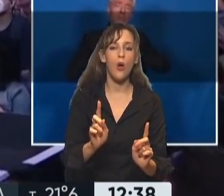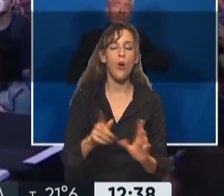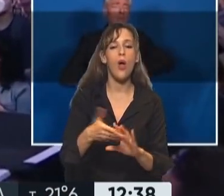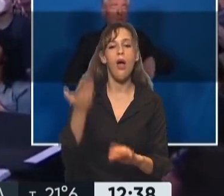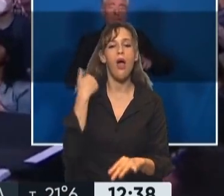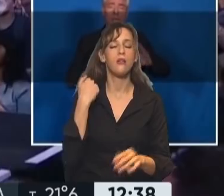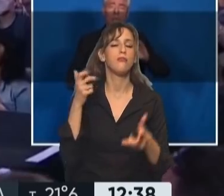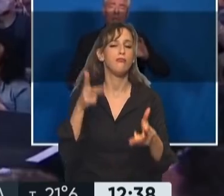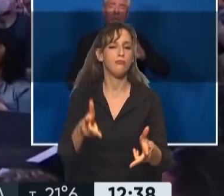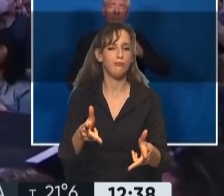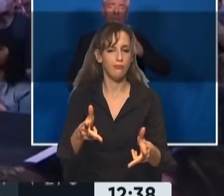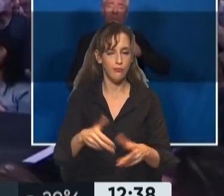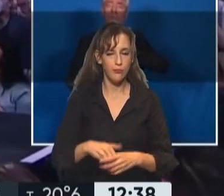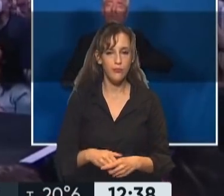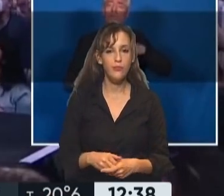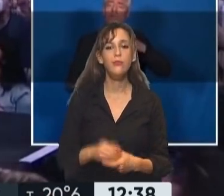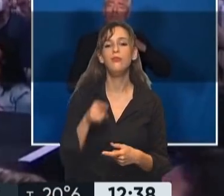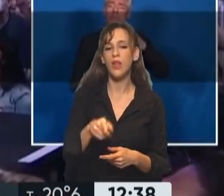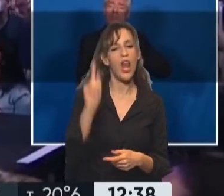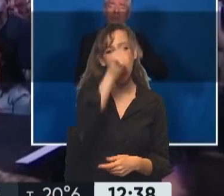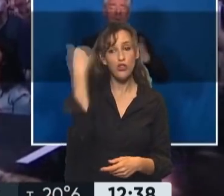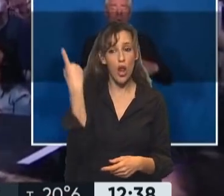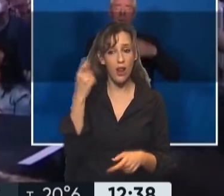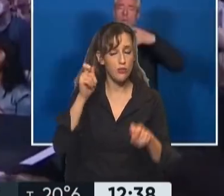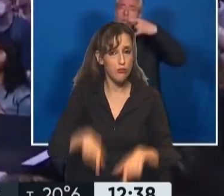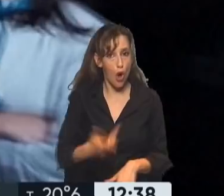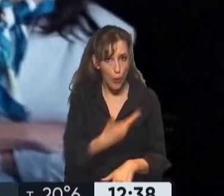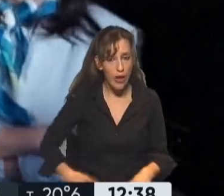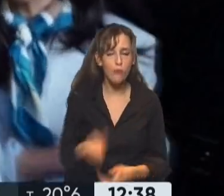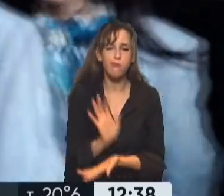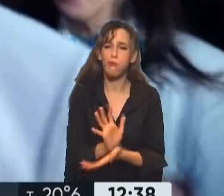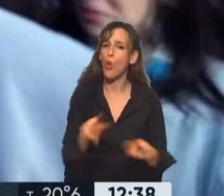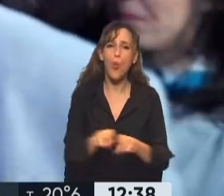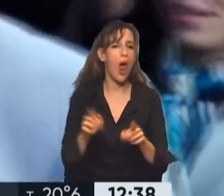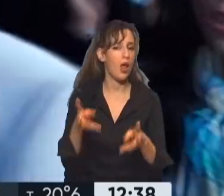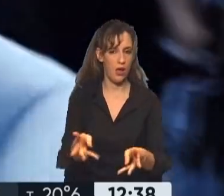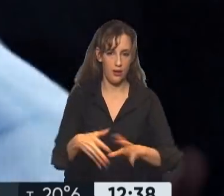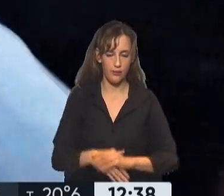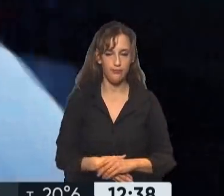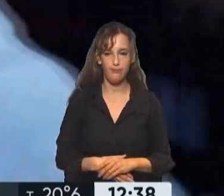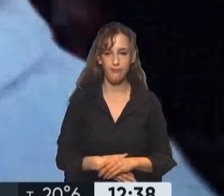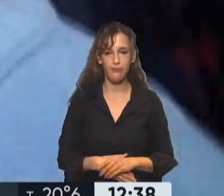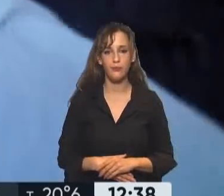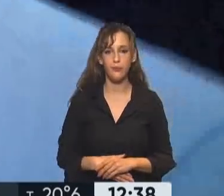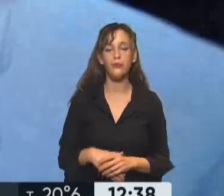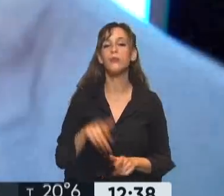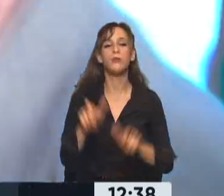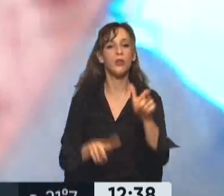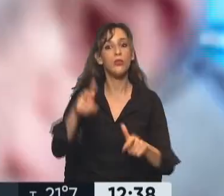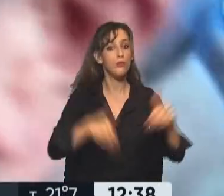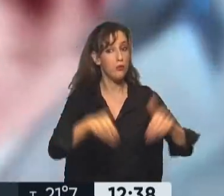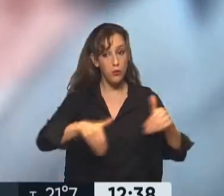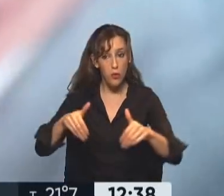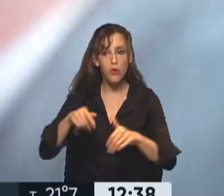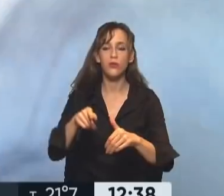derniers de son dernier mandat, le nationalisme, c'est la guerre. Los votantes de Mélenchon, quien cosechó sus adhesiones en